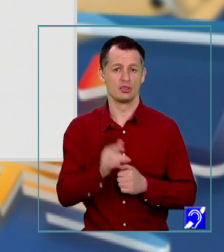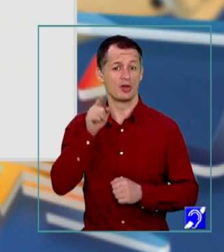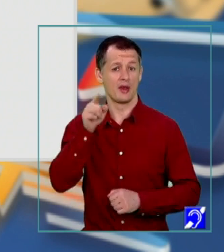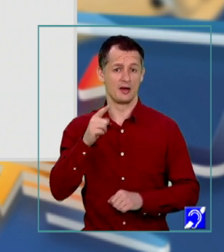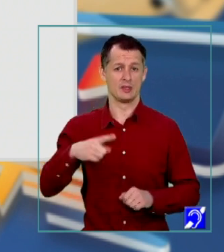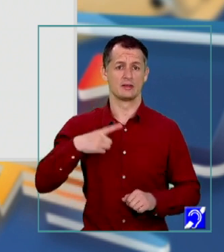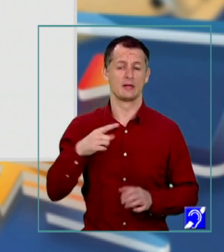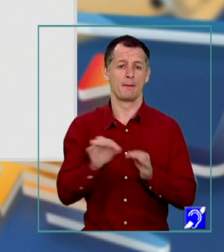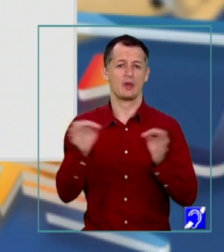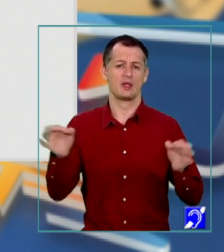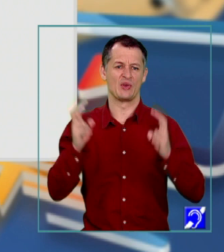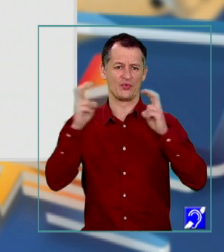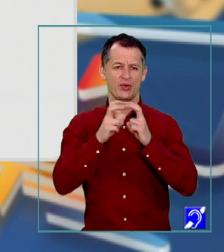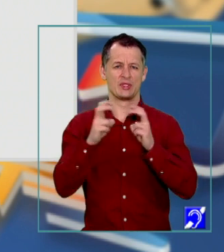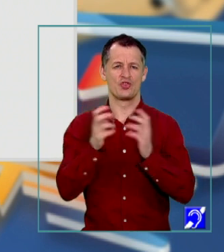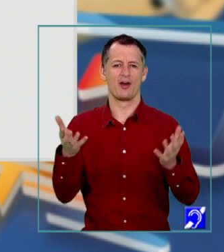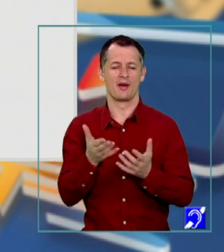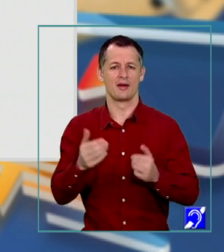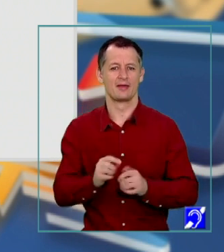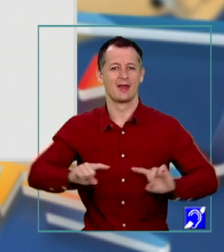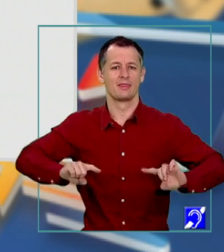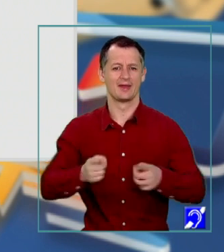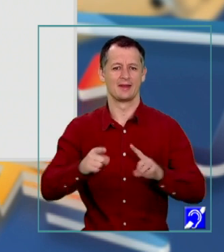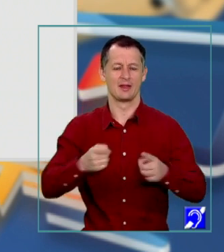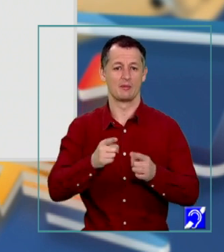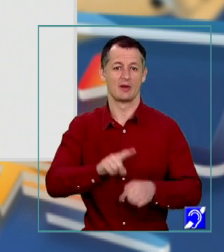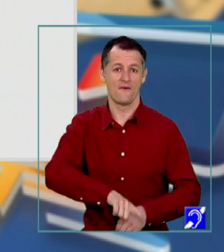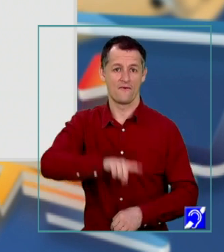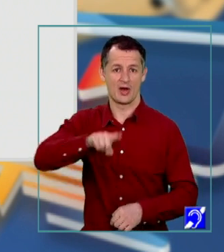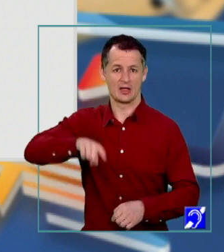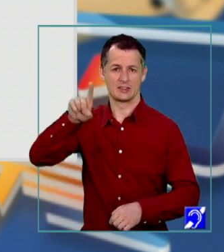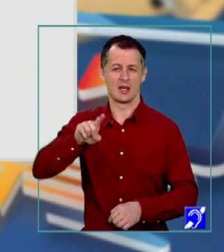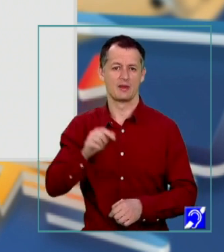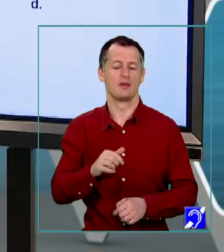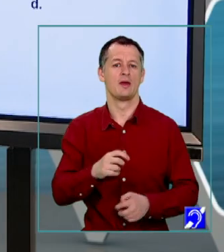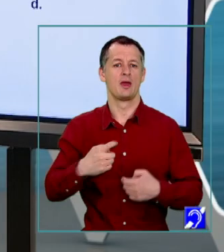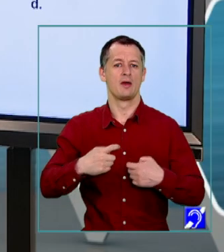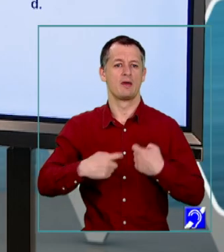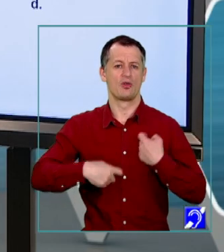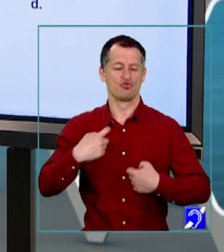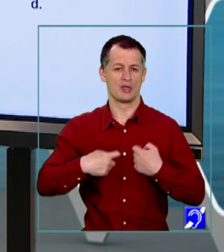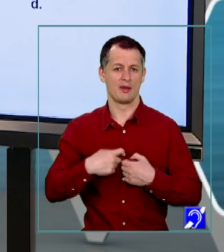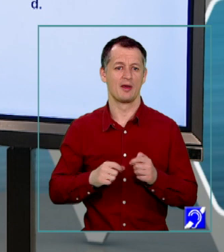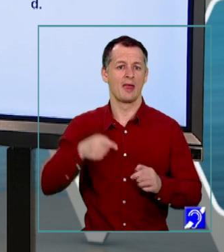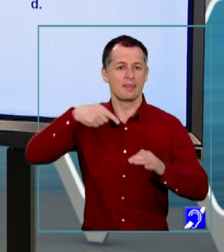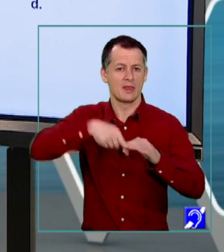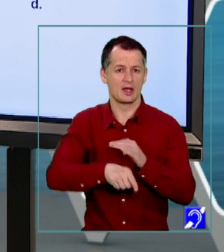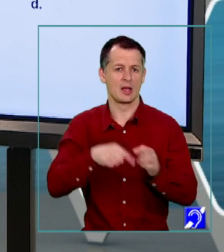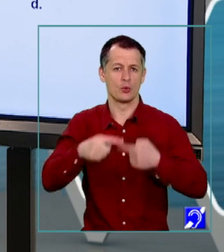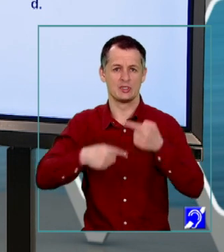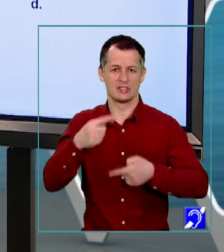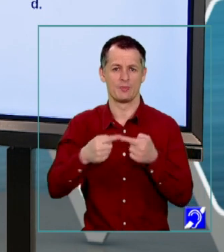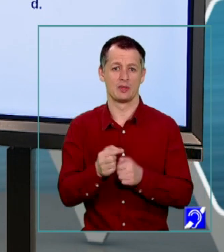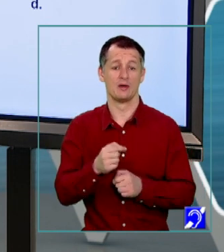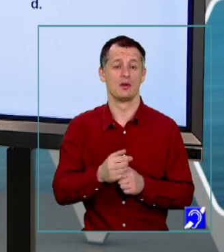sunt mărimi fizice care determină variația energiei interne a unui sistem. Deci, căldura și lucru